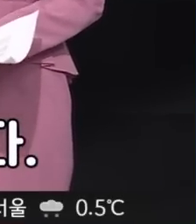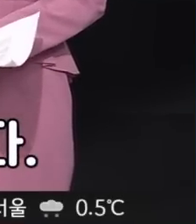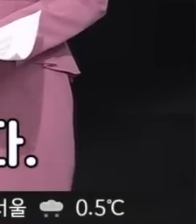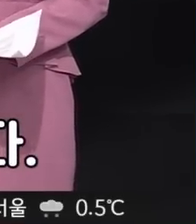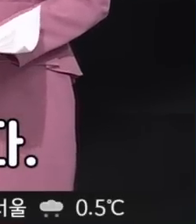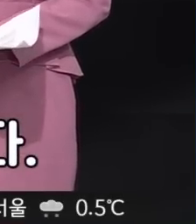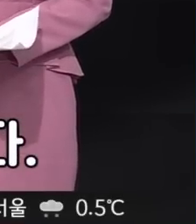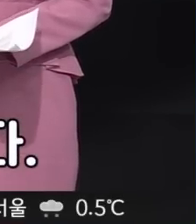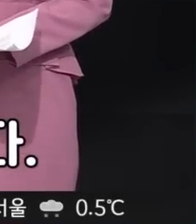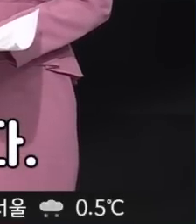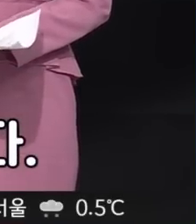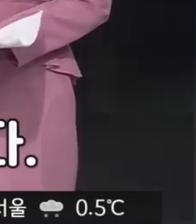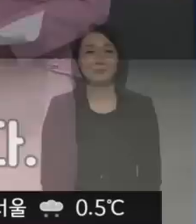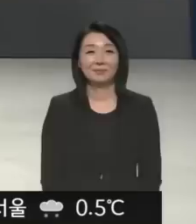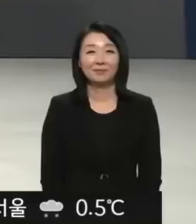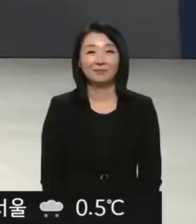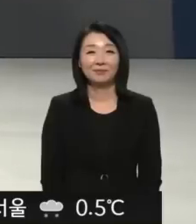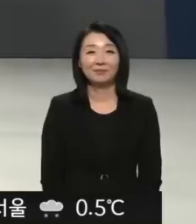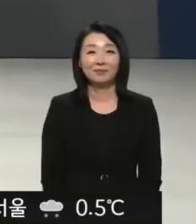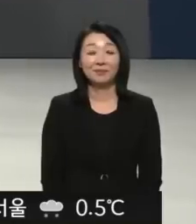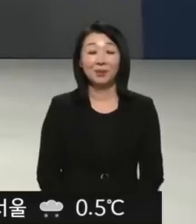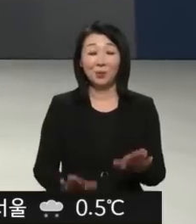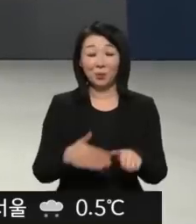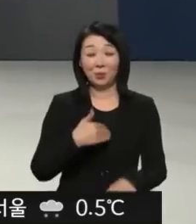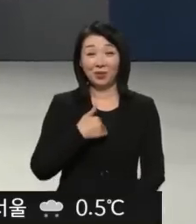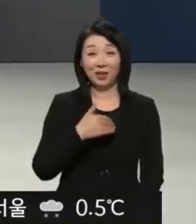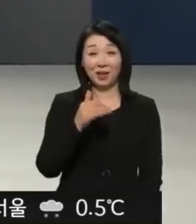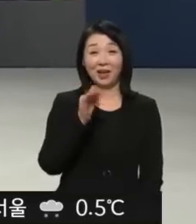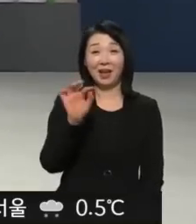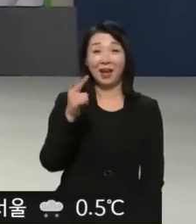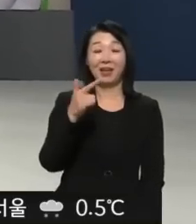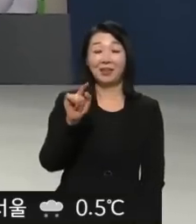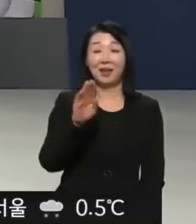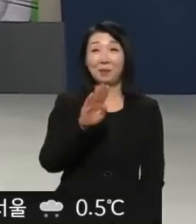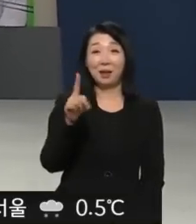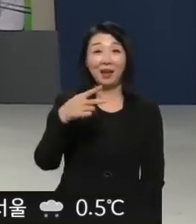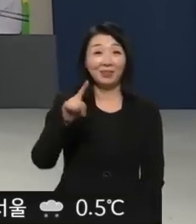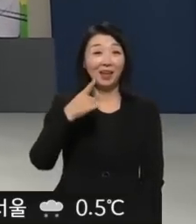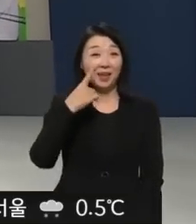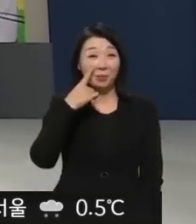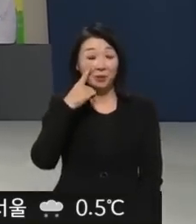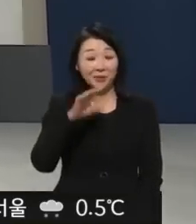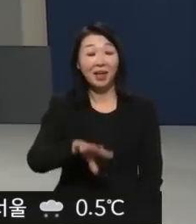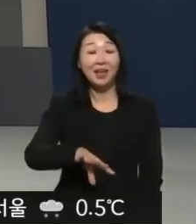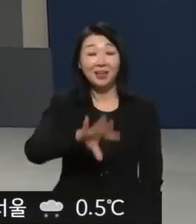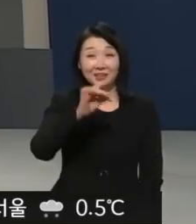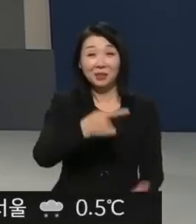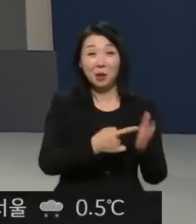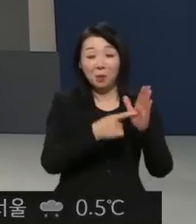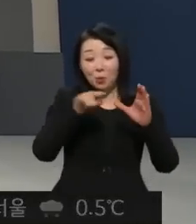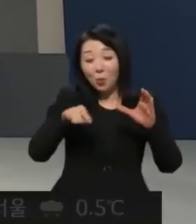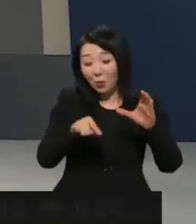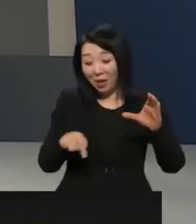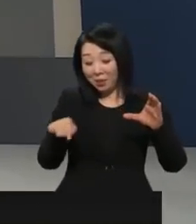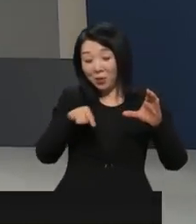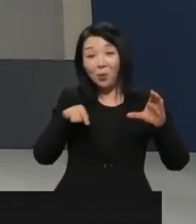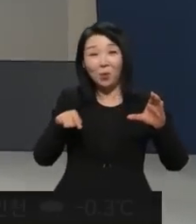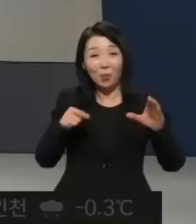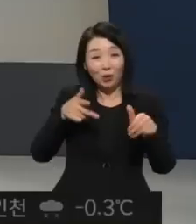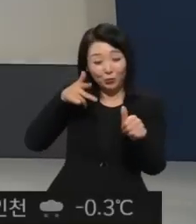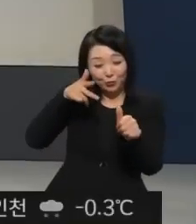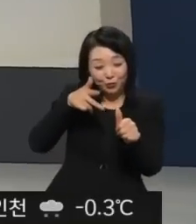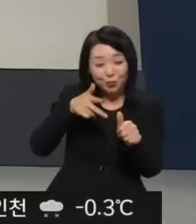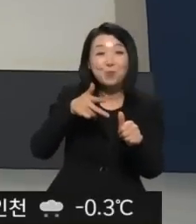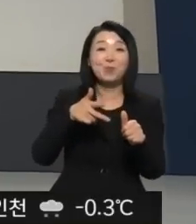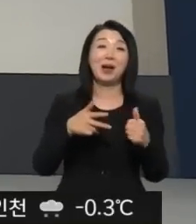시간입니다. 네, 오늘은 제가 아나바다 좀 해볼까 합니다. 처음 선보이는 코너 속 코너, 줌 사건